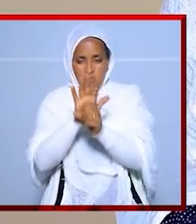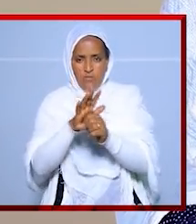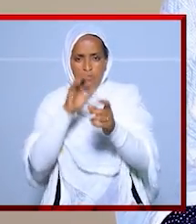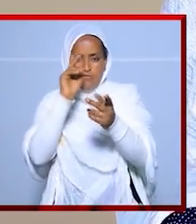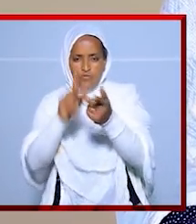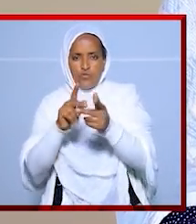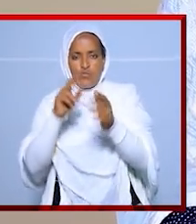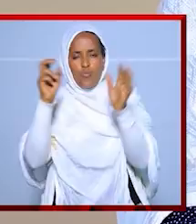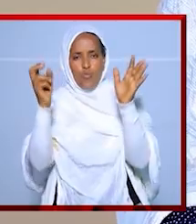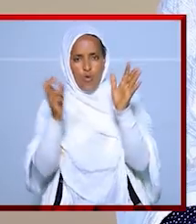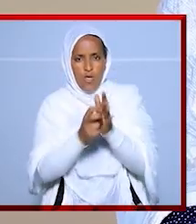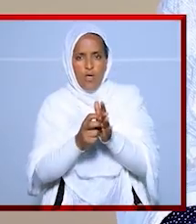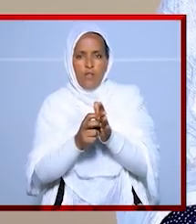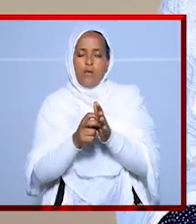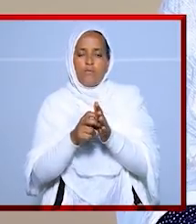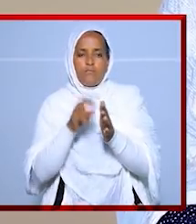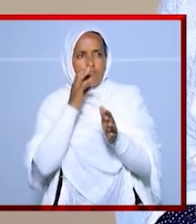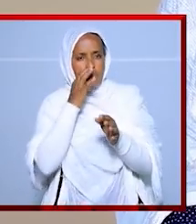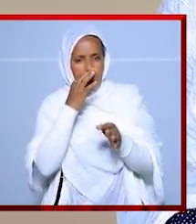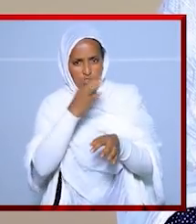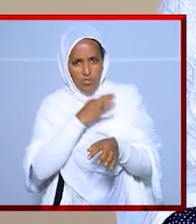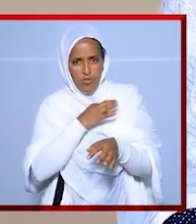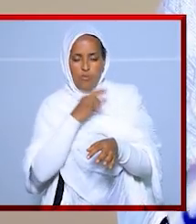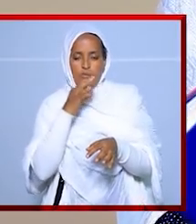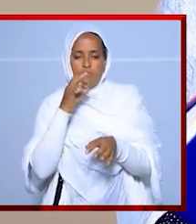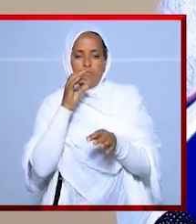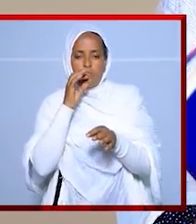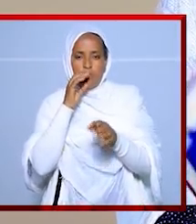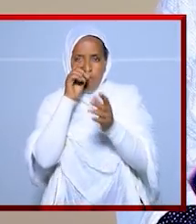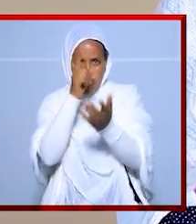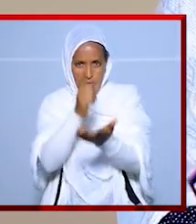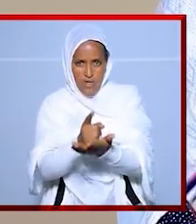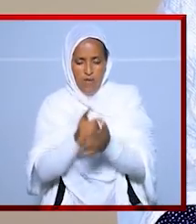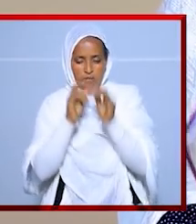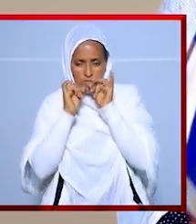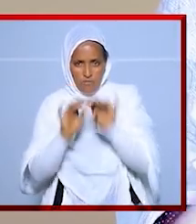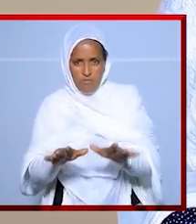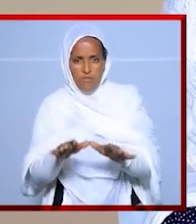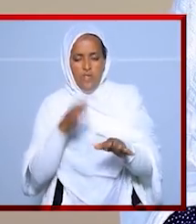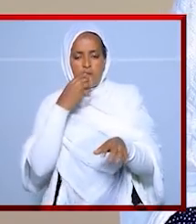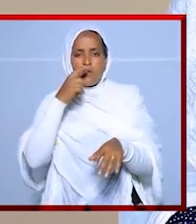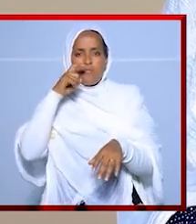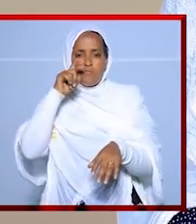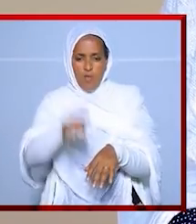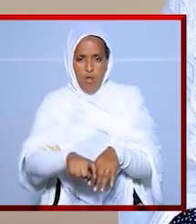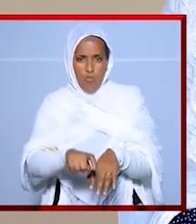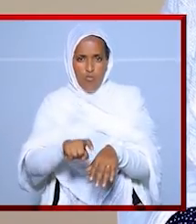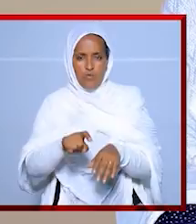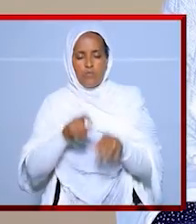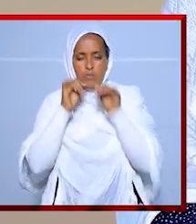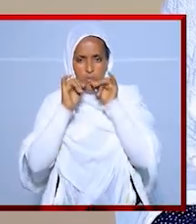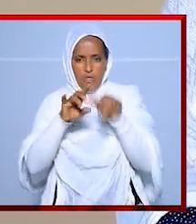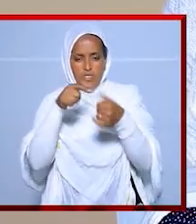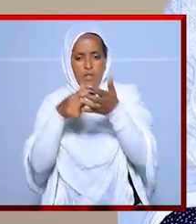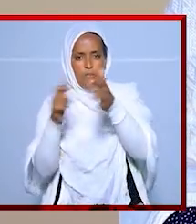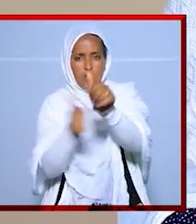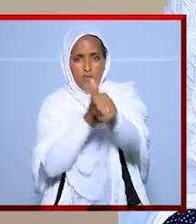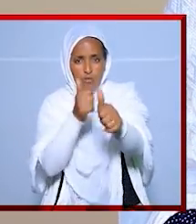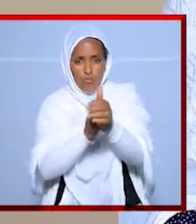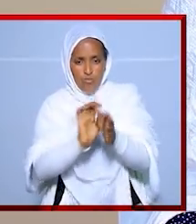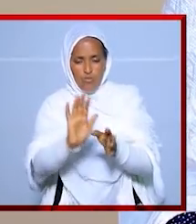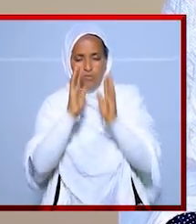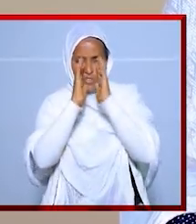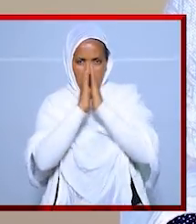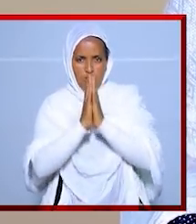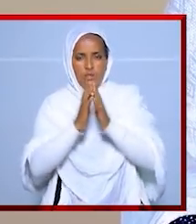ደግሞ ፍጹም ወንጌል የሚሰድቡን መመረቅ የሚረግሙንን መመረቅ ስለሚያሳድዱን